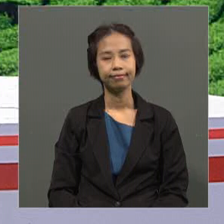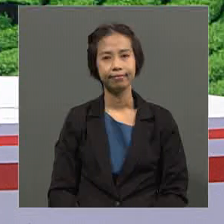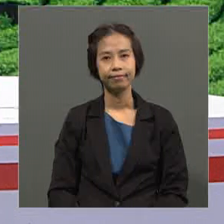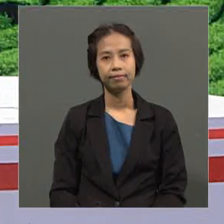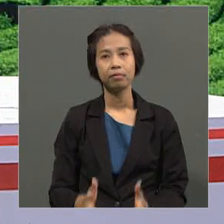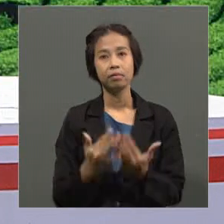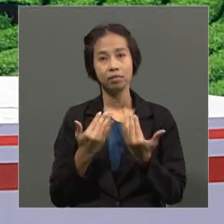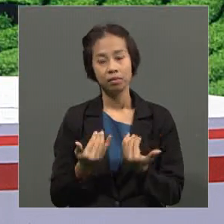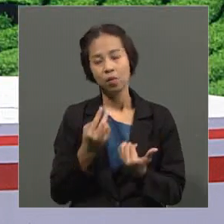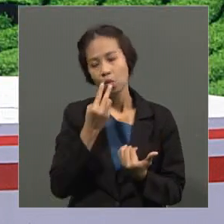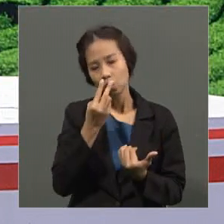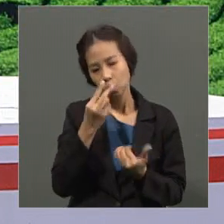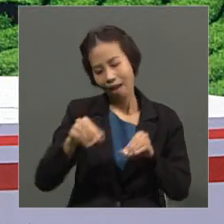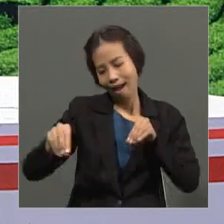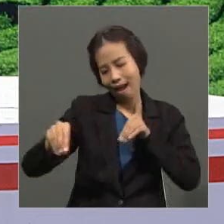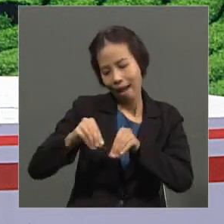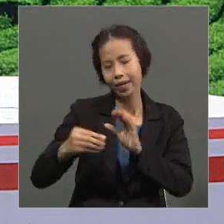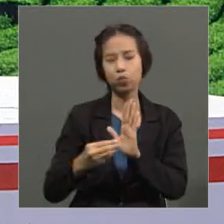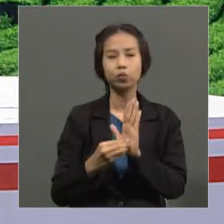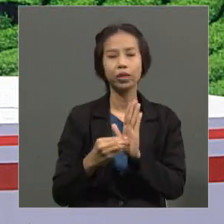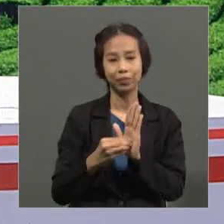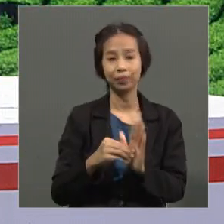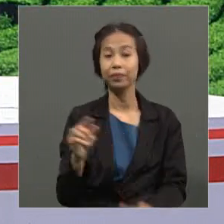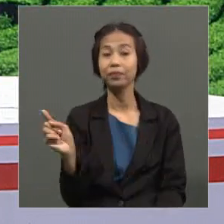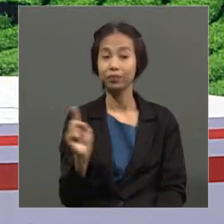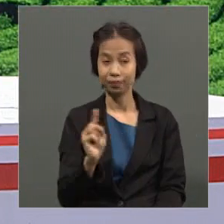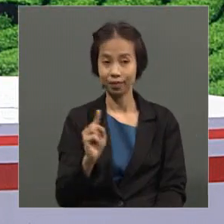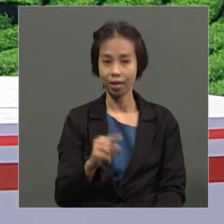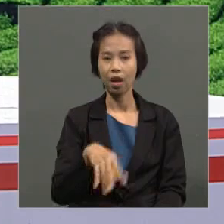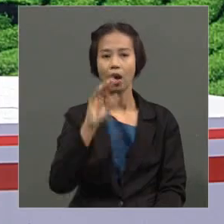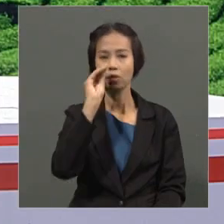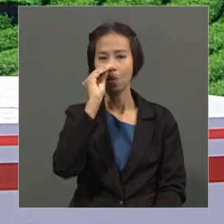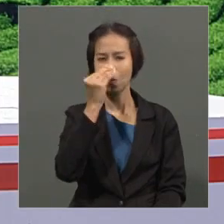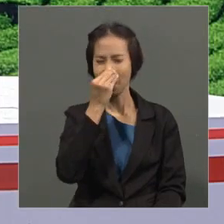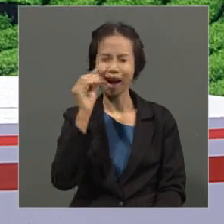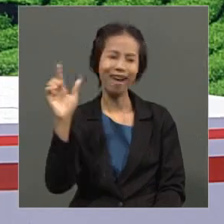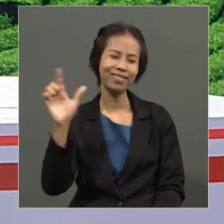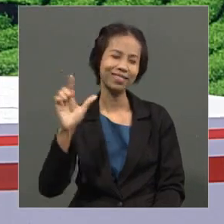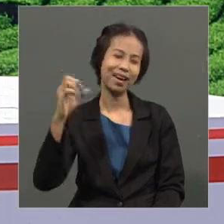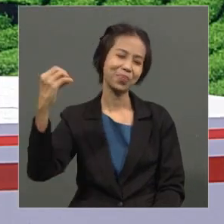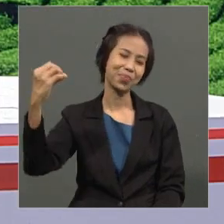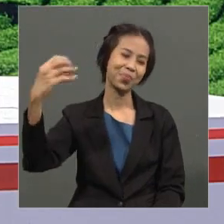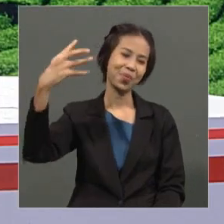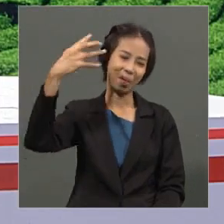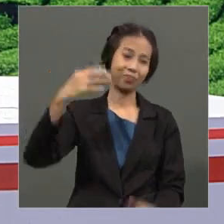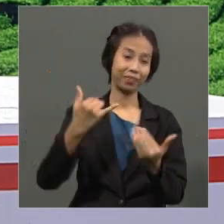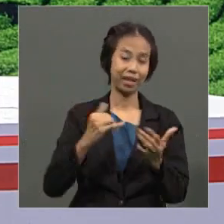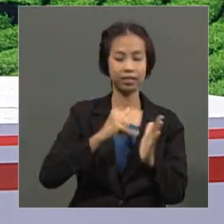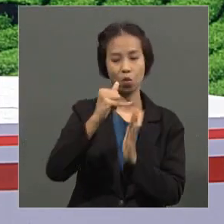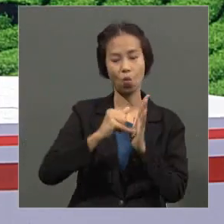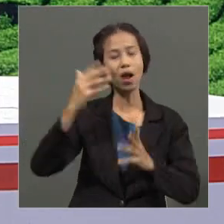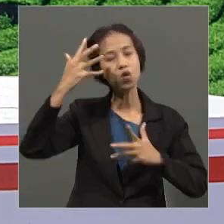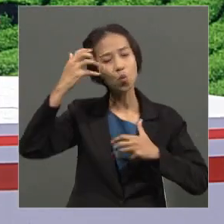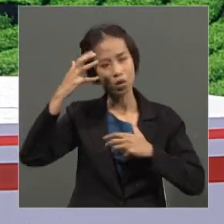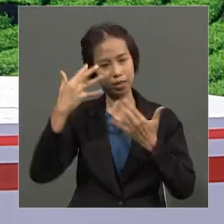พาไปเที่ยวใกล้ๆกรุงเทพฯกันบ้างนะคะคุณผู้ชมพาไปทุ่งทานตะวันแปลงแรกของจังหวัดลพบุรีค่ะตอนนี้บาน